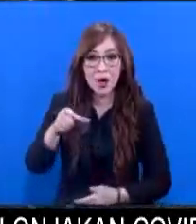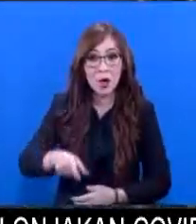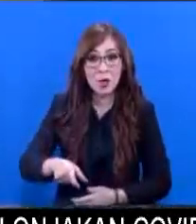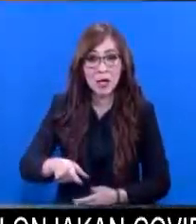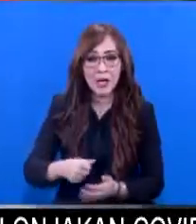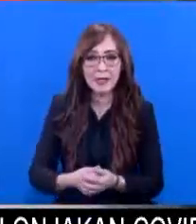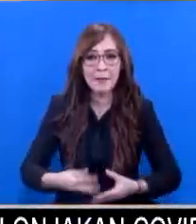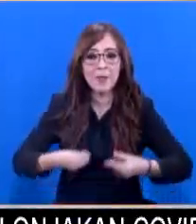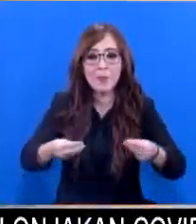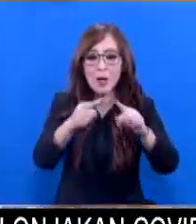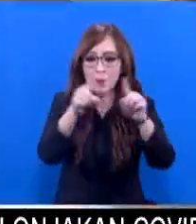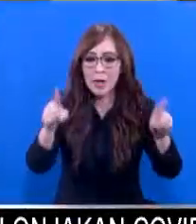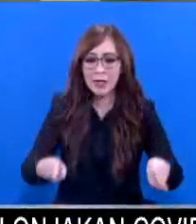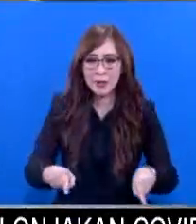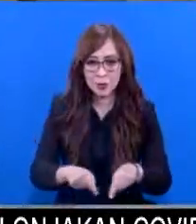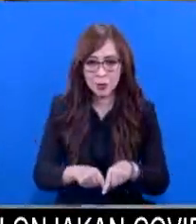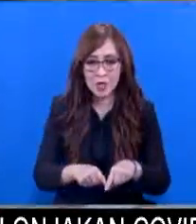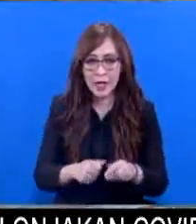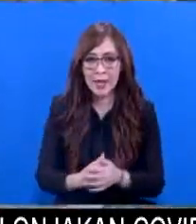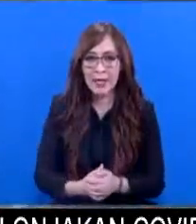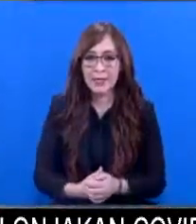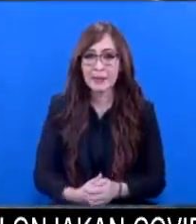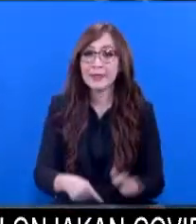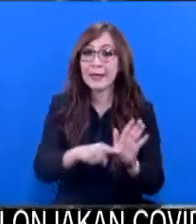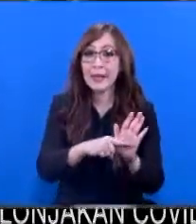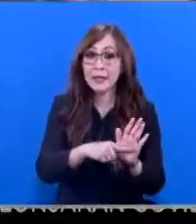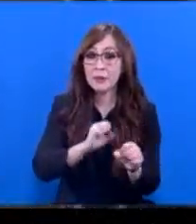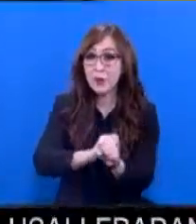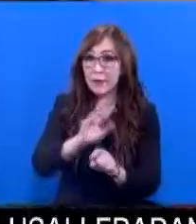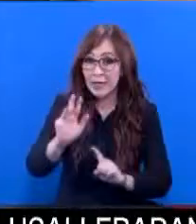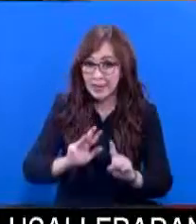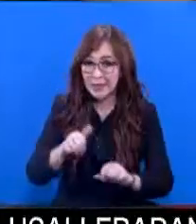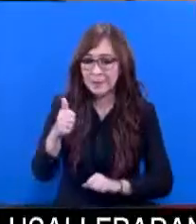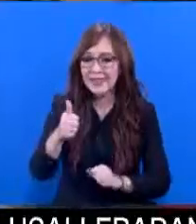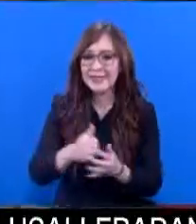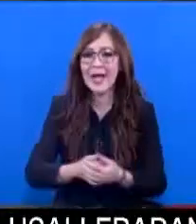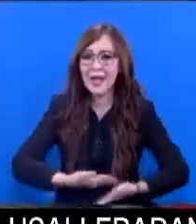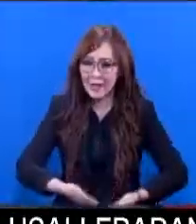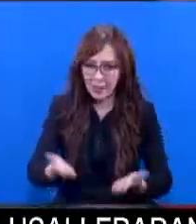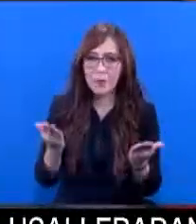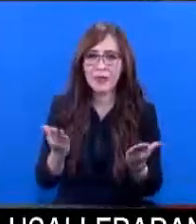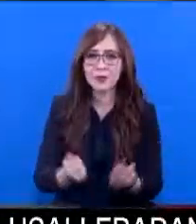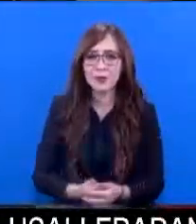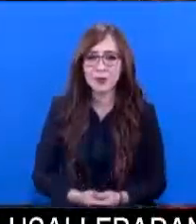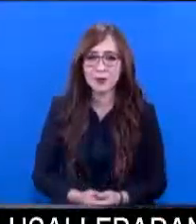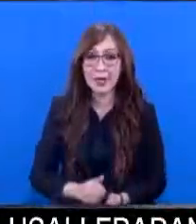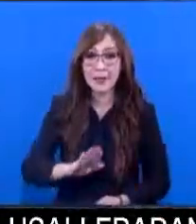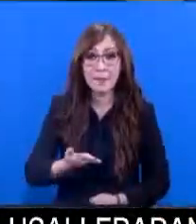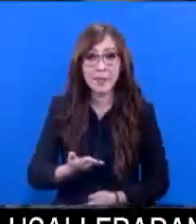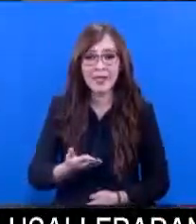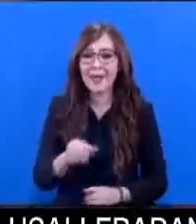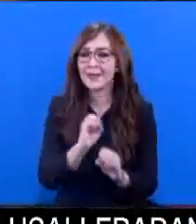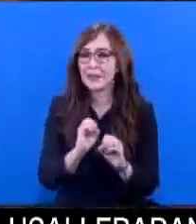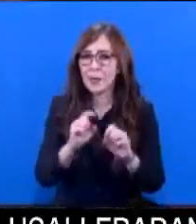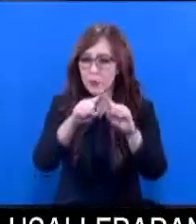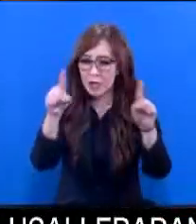COVID-19 diizinkan melanjutkan perjalanan, sedangkan puluhan wisatawan yang tidak membawa surat harus antri mengikuti tes usap